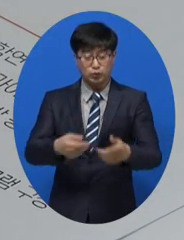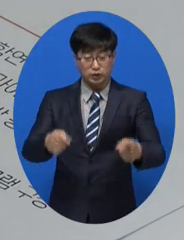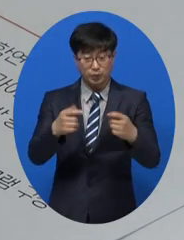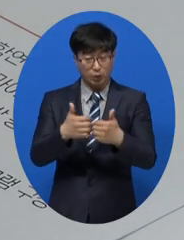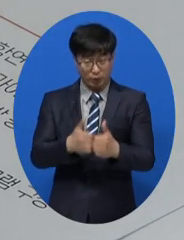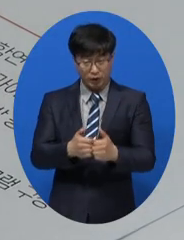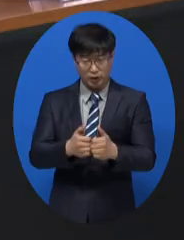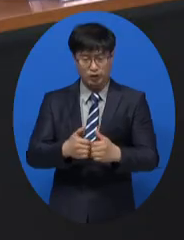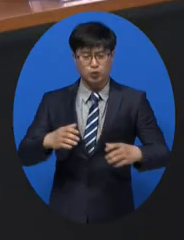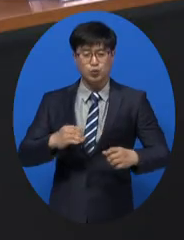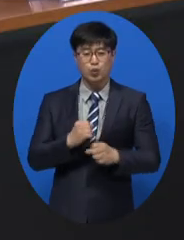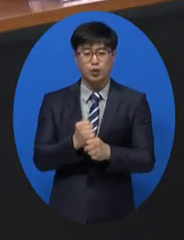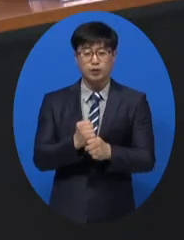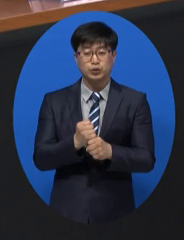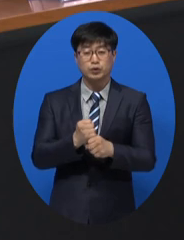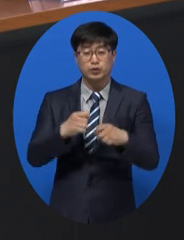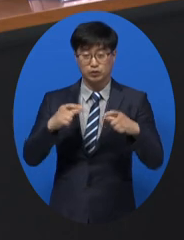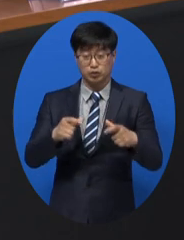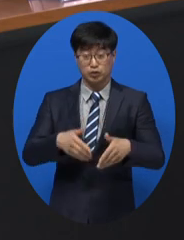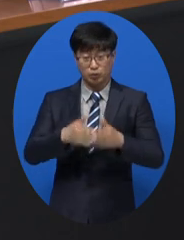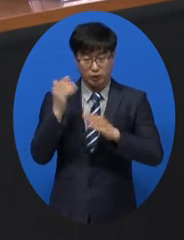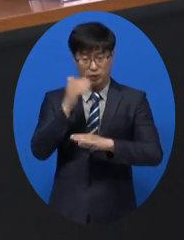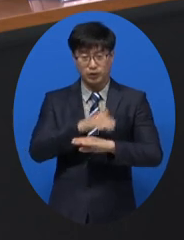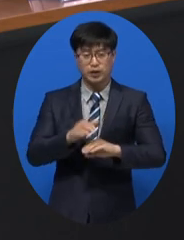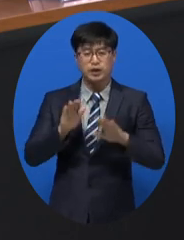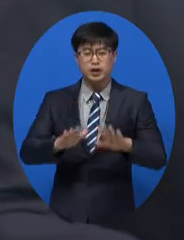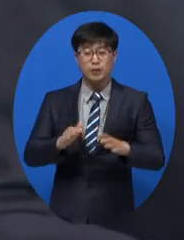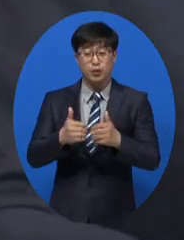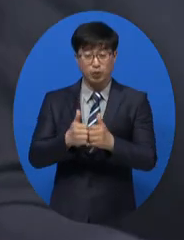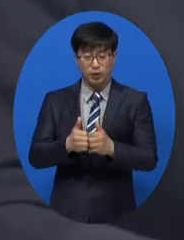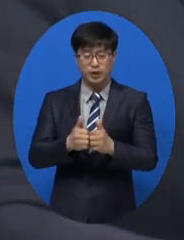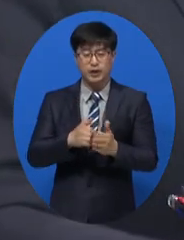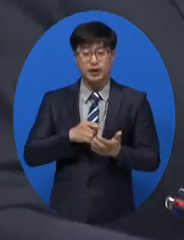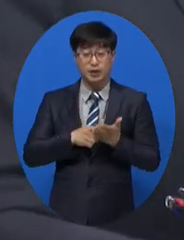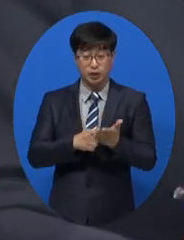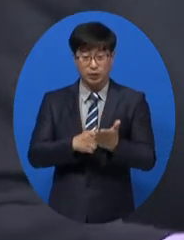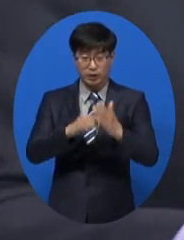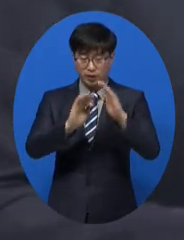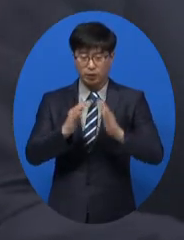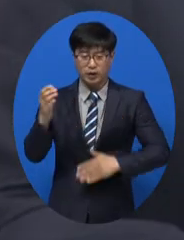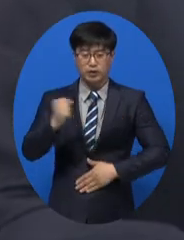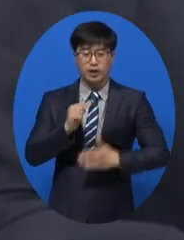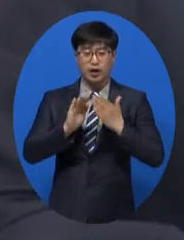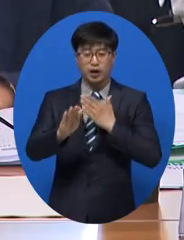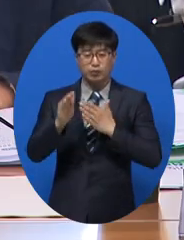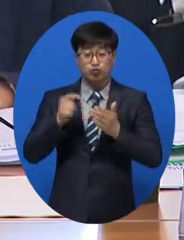복합 클러스터를 유치하겠다는 겁니다. 이번 전략회의에서 나온 사항을 토대로